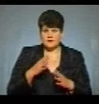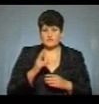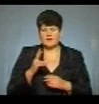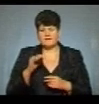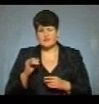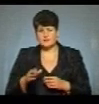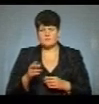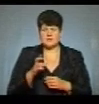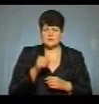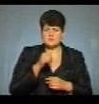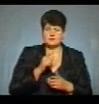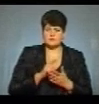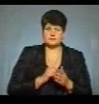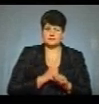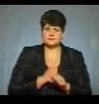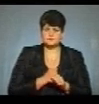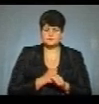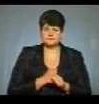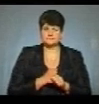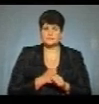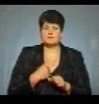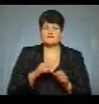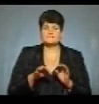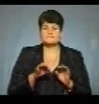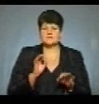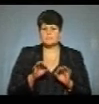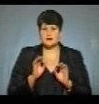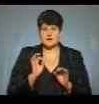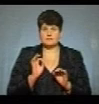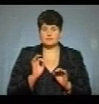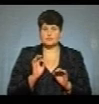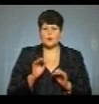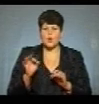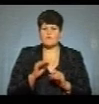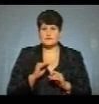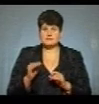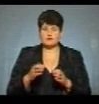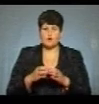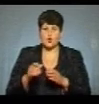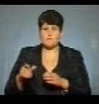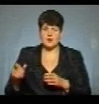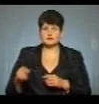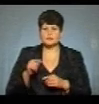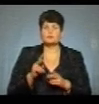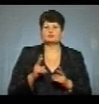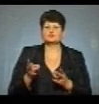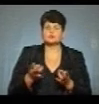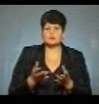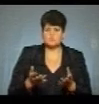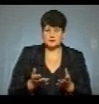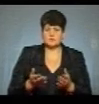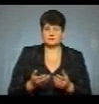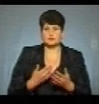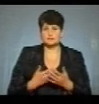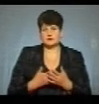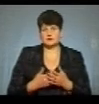він повинен бути запущений. Ми відберемо відповідні офіцери громади тим громадам, яким вони потрібні. Тому що,